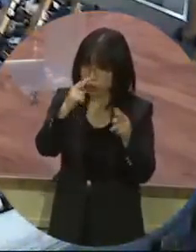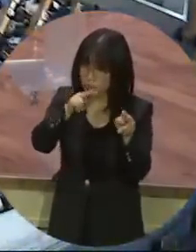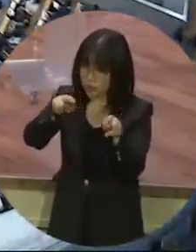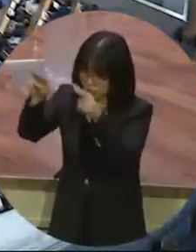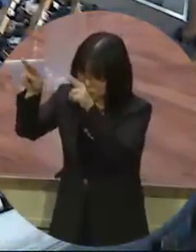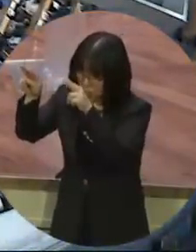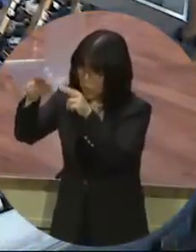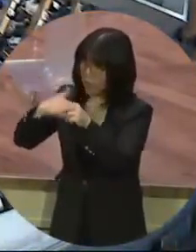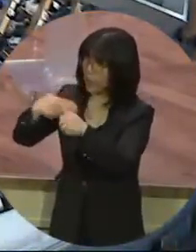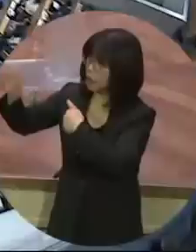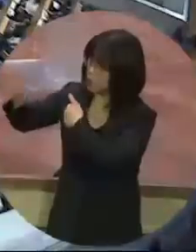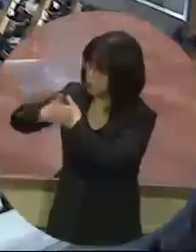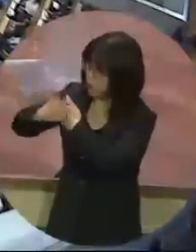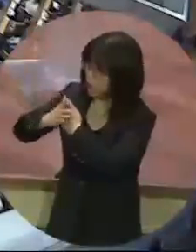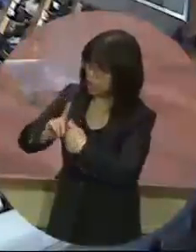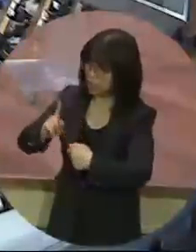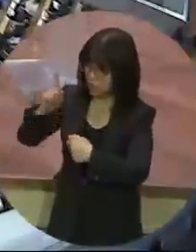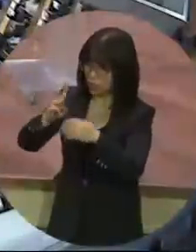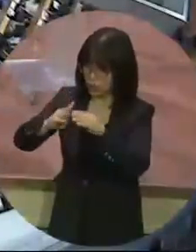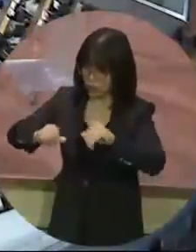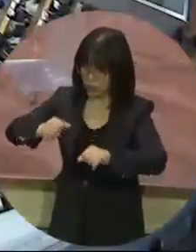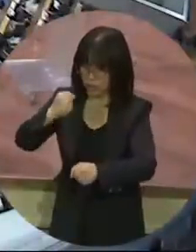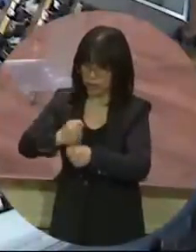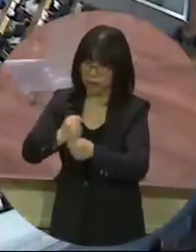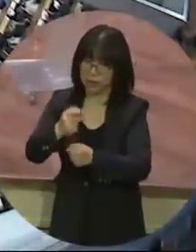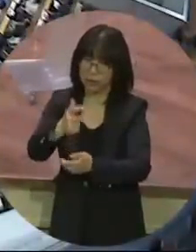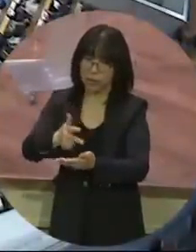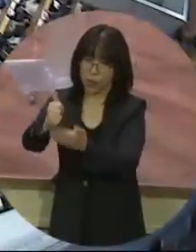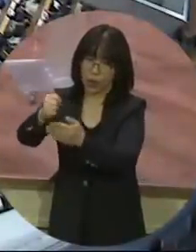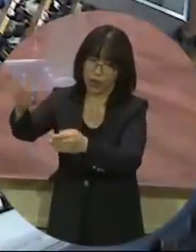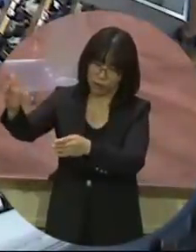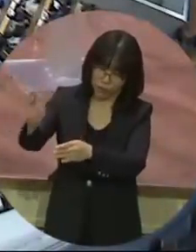나의 도움은 천지를 지으신 여호와에게서로다.